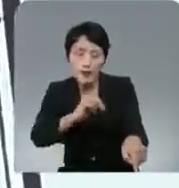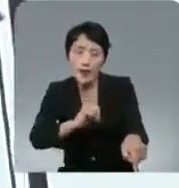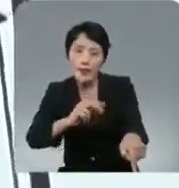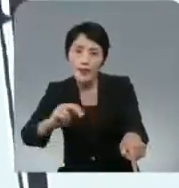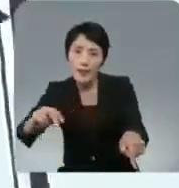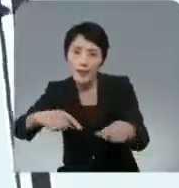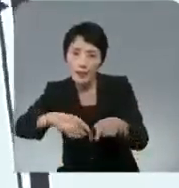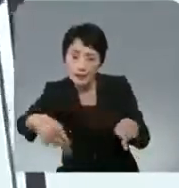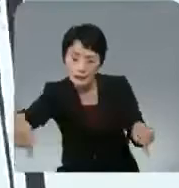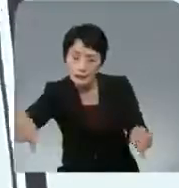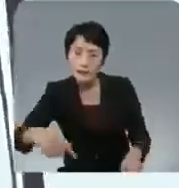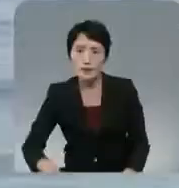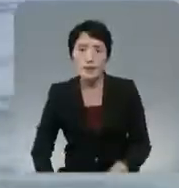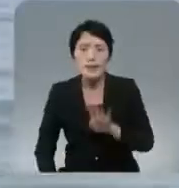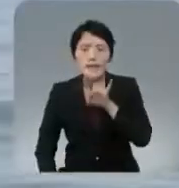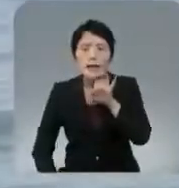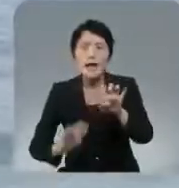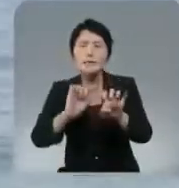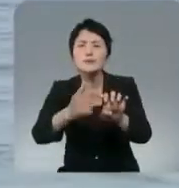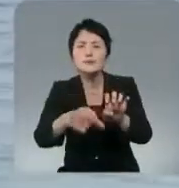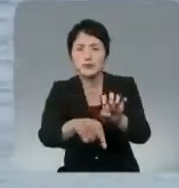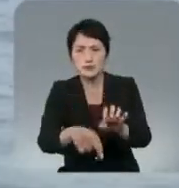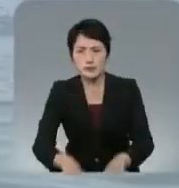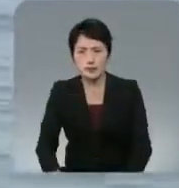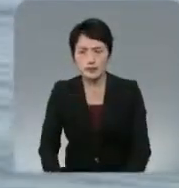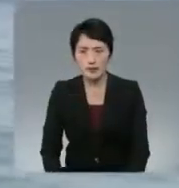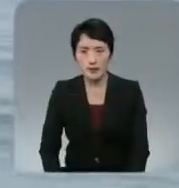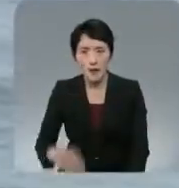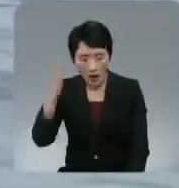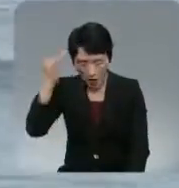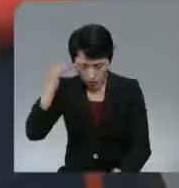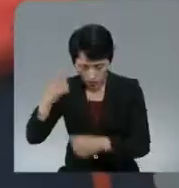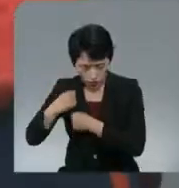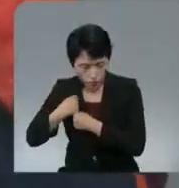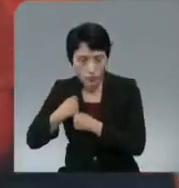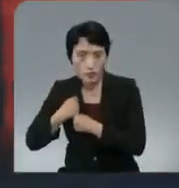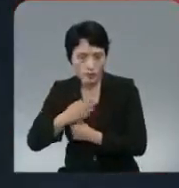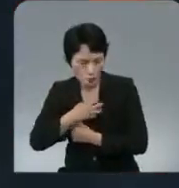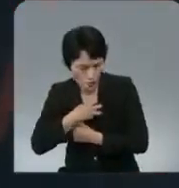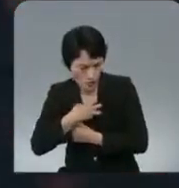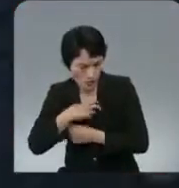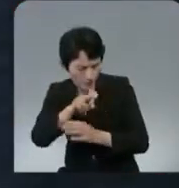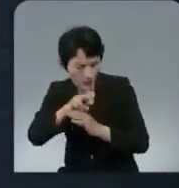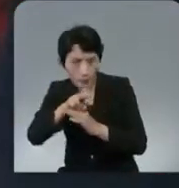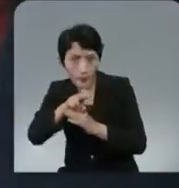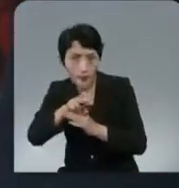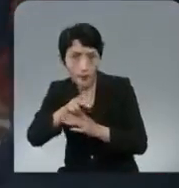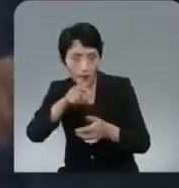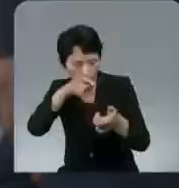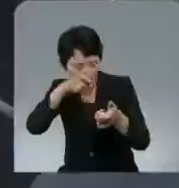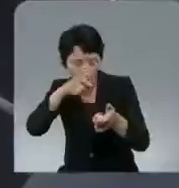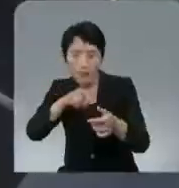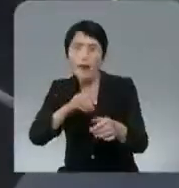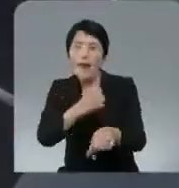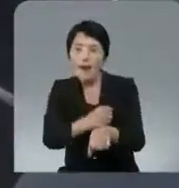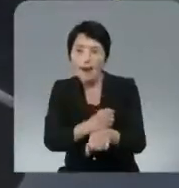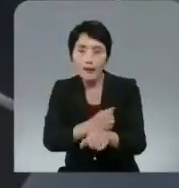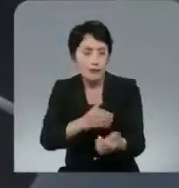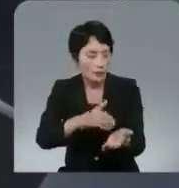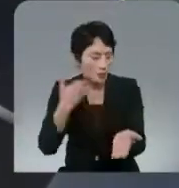южнокорейский ВМС открыли предупредительный огонь потребовав от судна покинуть территориальные воды